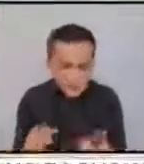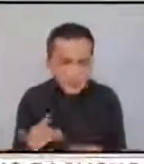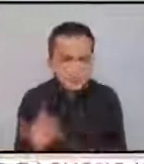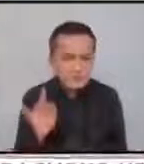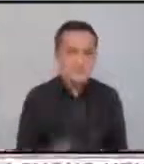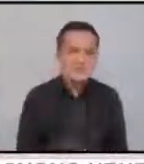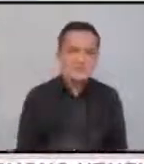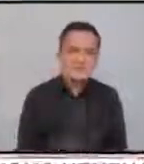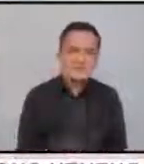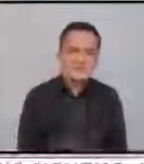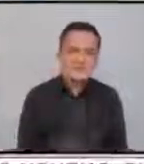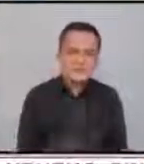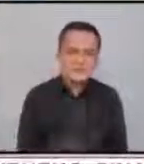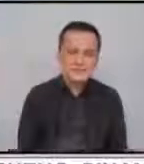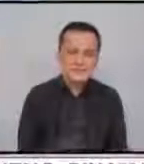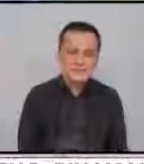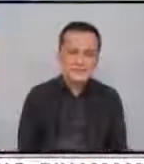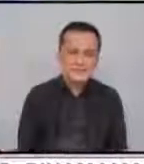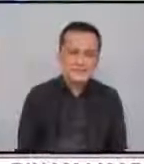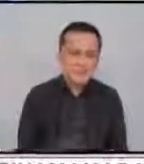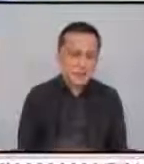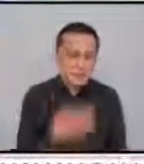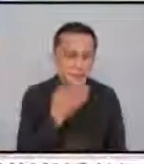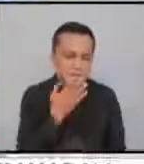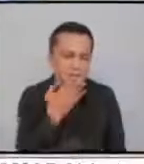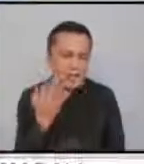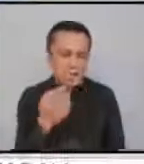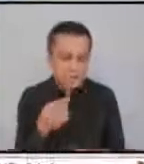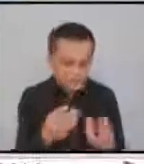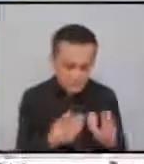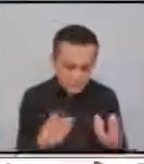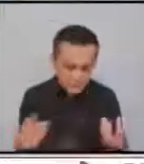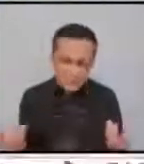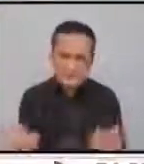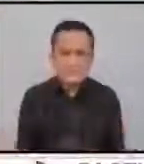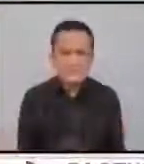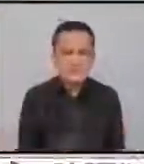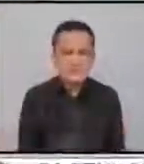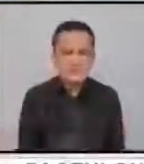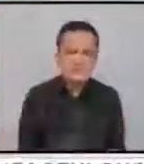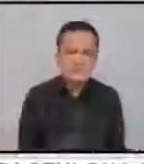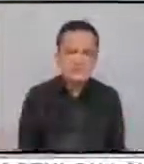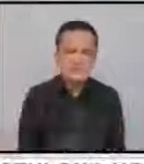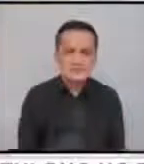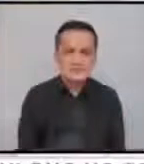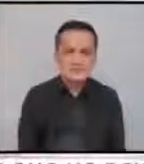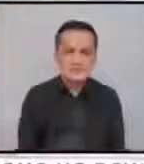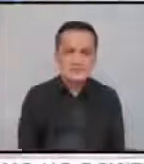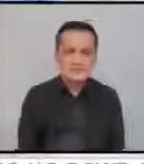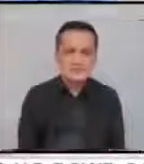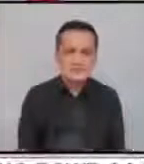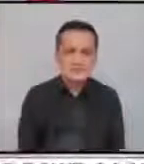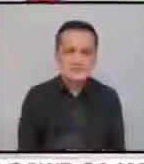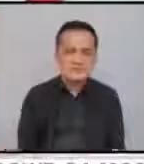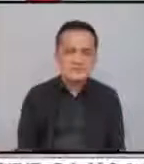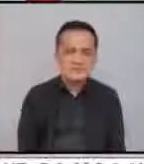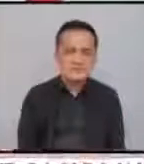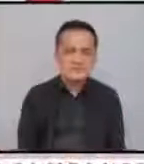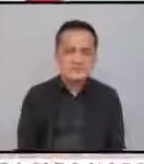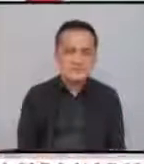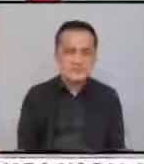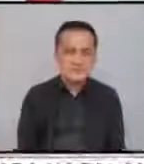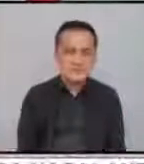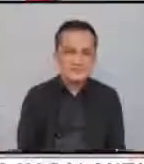siya kasi ate girl. Kumburuhus. Okay. Harurut. Harurut. Pani mo aga. Charla. Pero